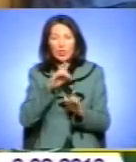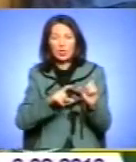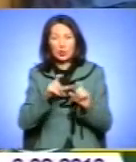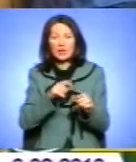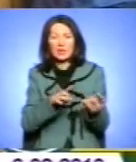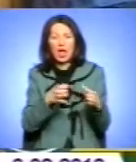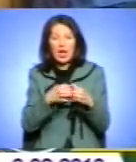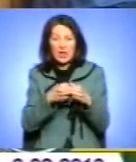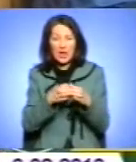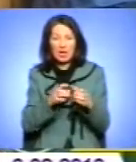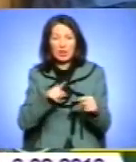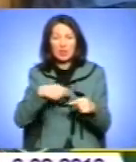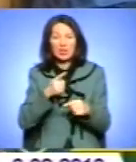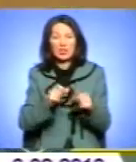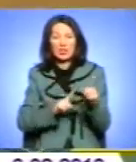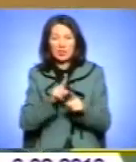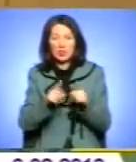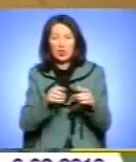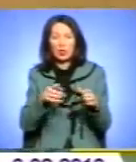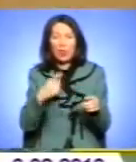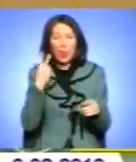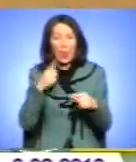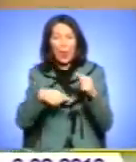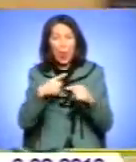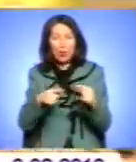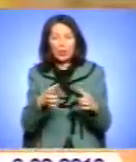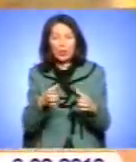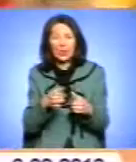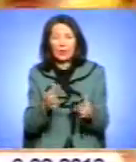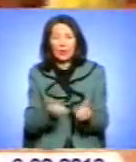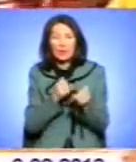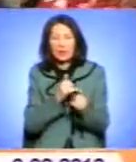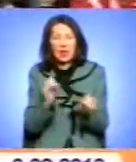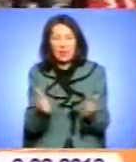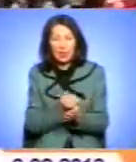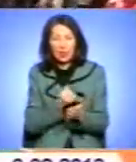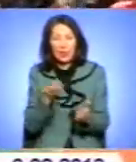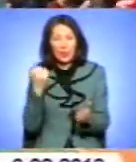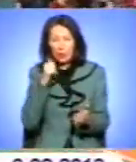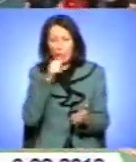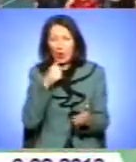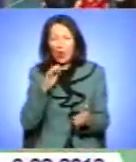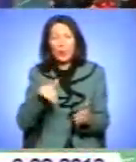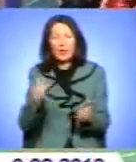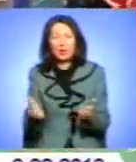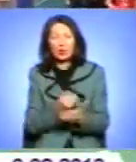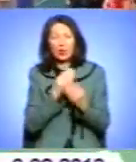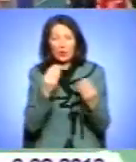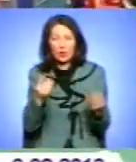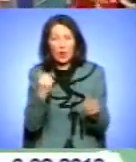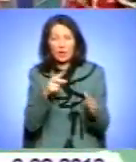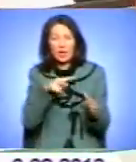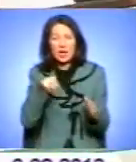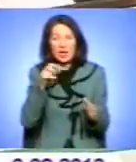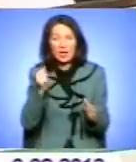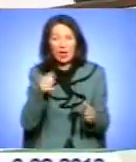зміну поколінь у спортивному колективі втриматися там не вдалося. Однак минулоріч після успішного виступу у першій лізі хлопці таки відвоювали